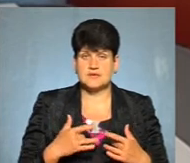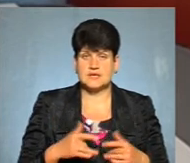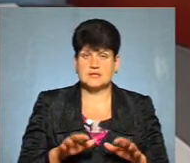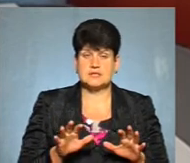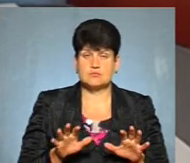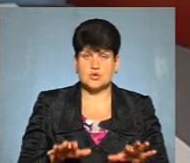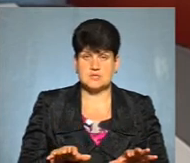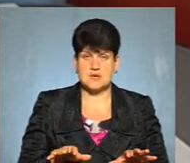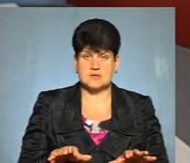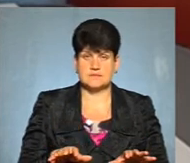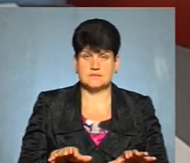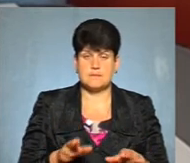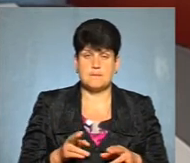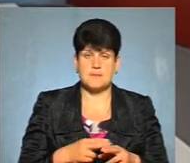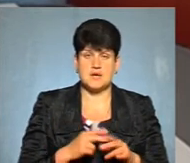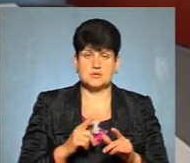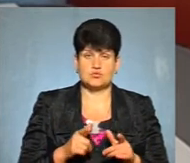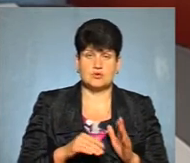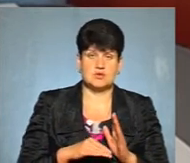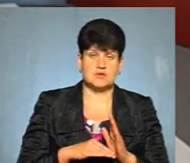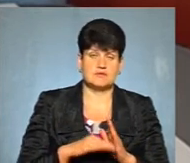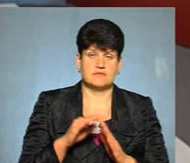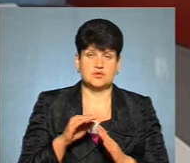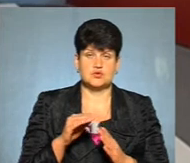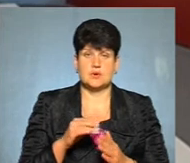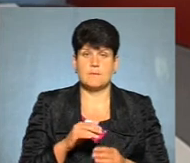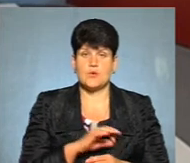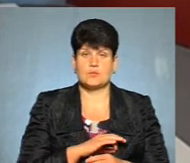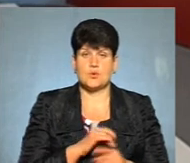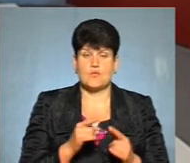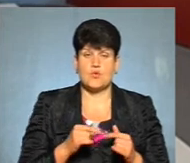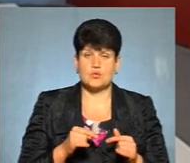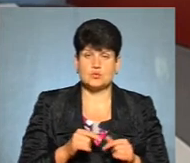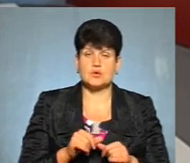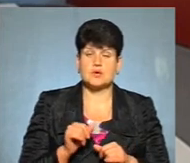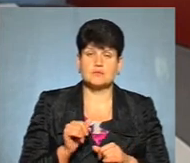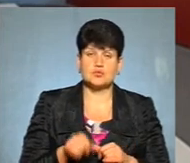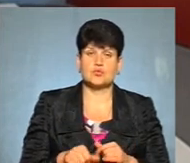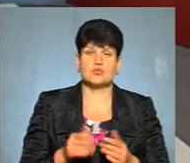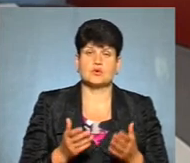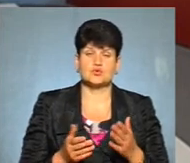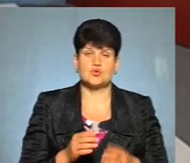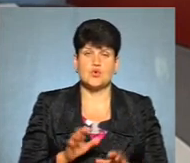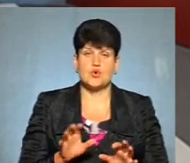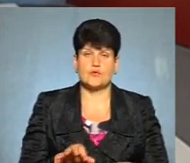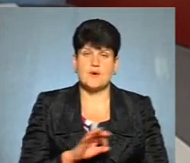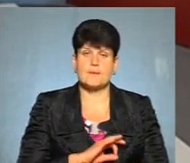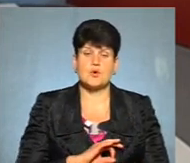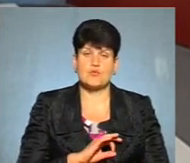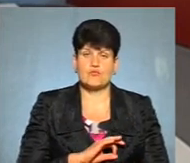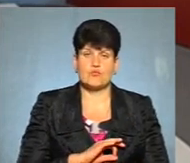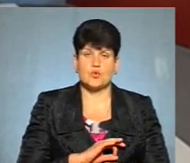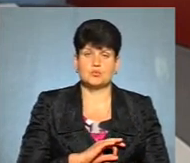посади без згоди вищестоящого профспілкового органу. Крім того, якщо голова профкому